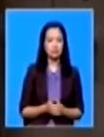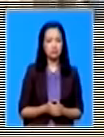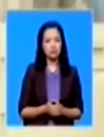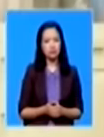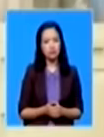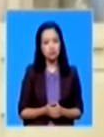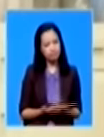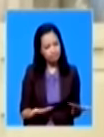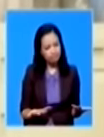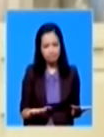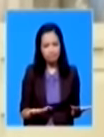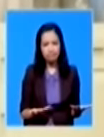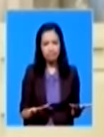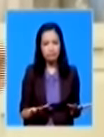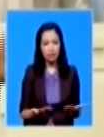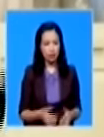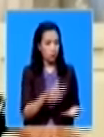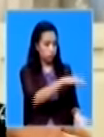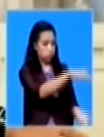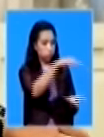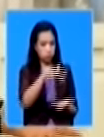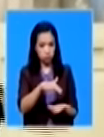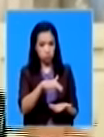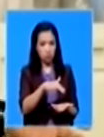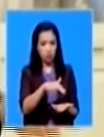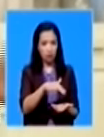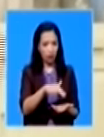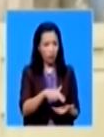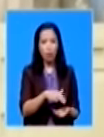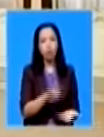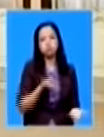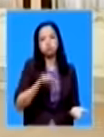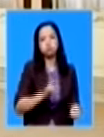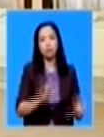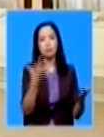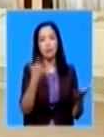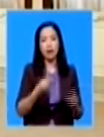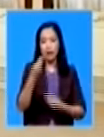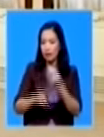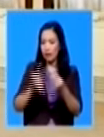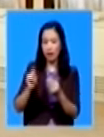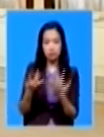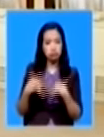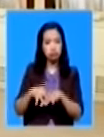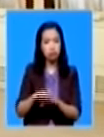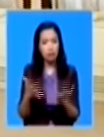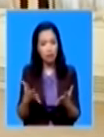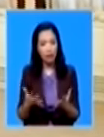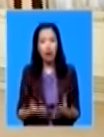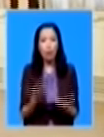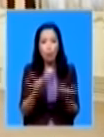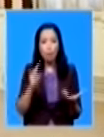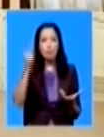แล้วมันผลผลิตมันไม่ได้ไอ้แมสของวัสดุต้นทุนมันก็ไม่หมดไปตลาดมันก็ไม่ร่วมกันนวัตกรรมมันก็ไม่เกิด